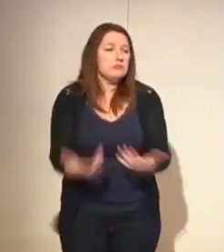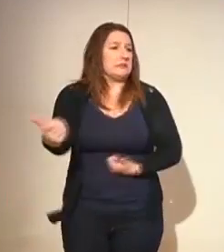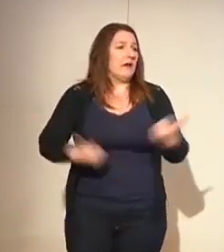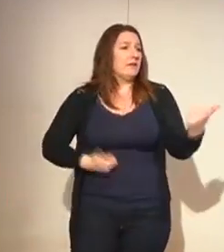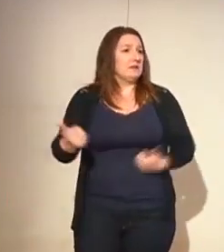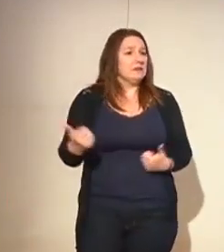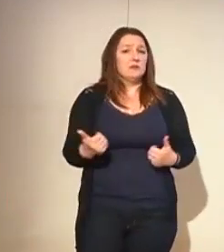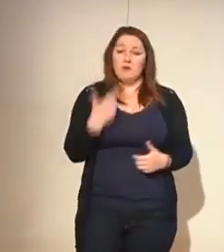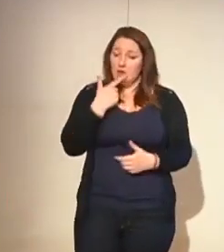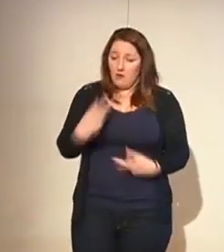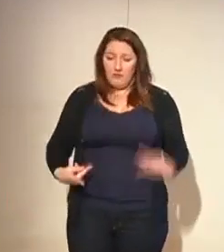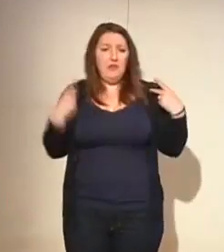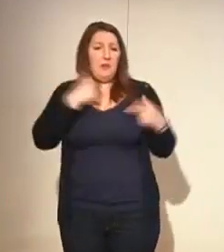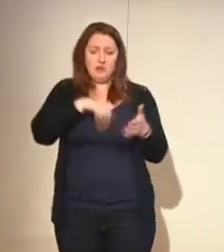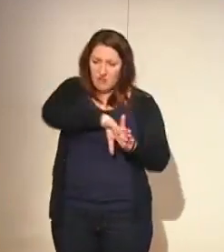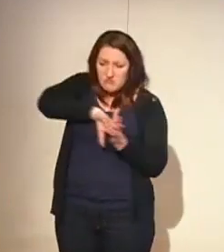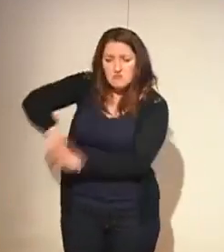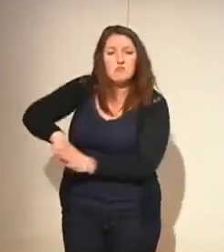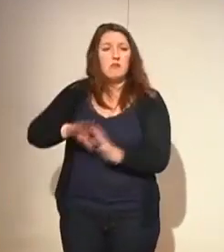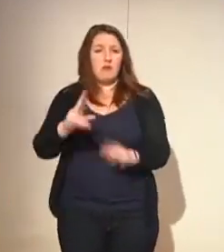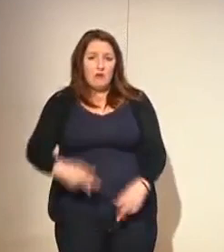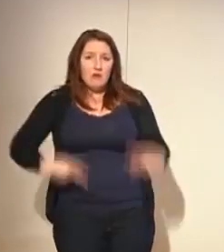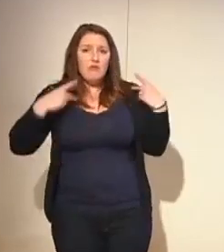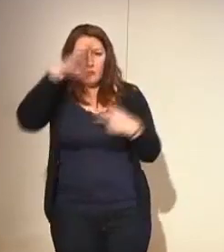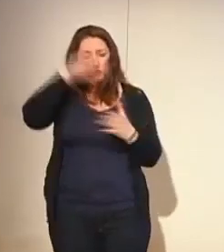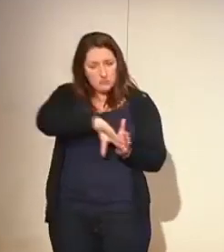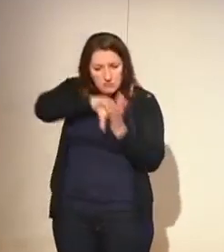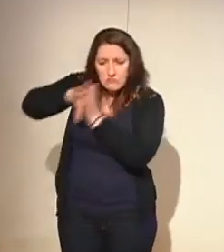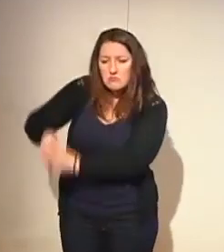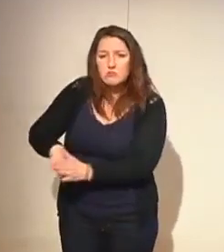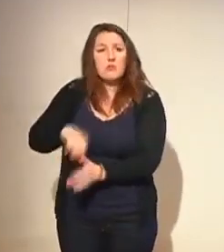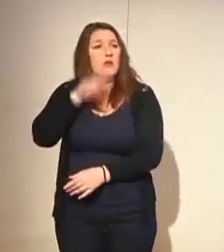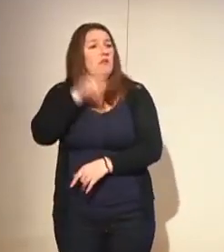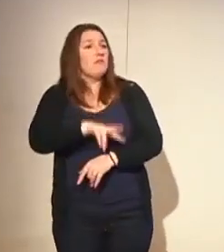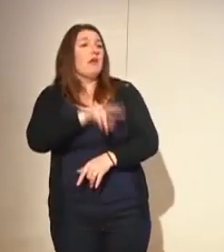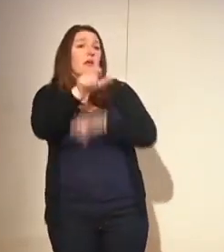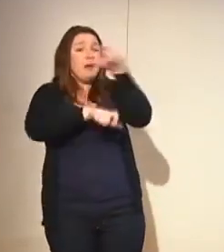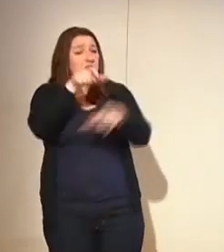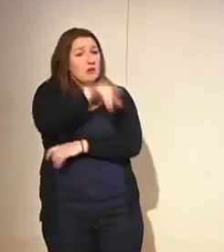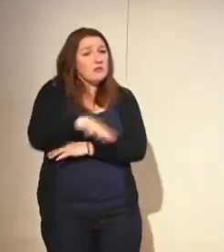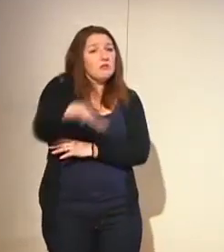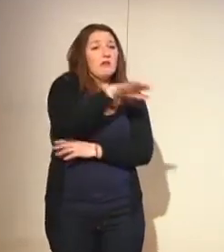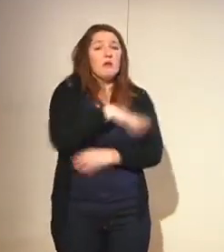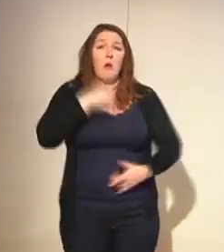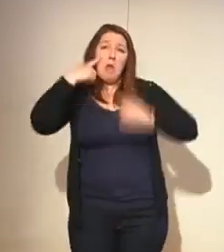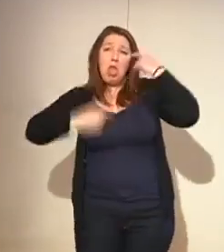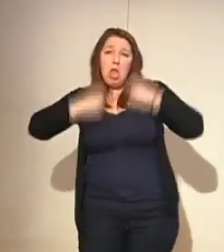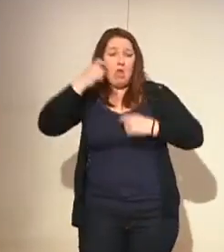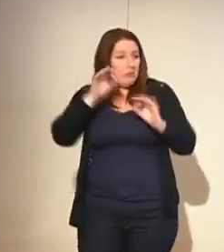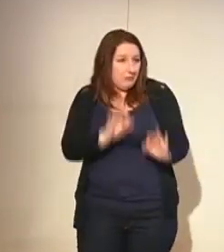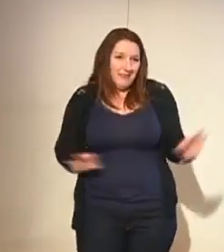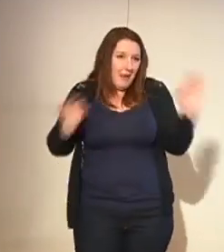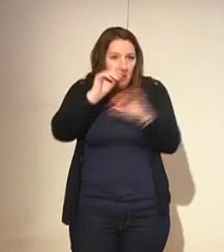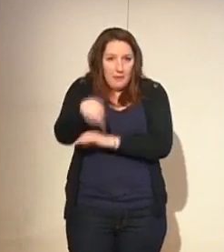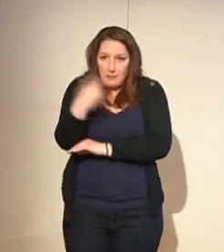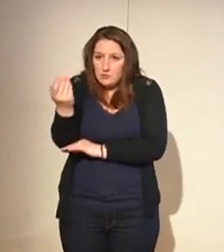professionnelle et de vie personnelle personne ici n'est présent ni pour se ni pour se lamenter ni pour se plaindre mais